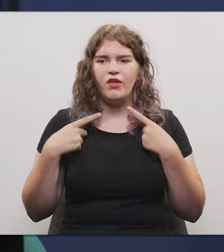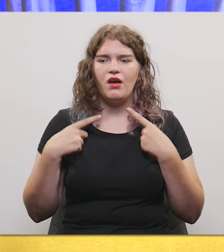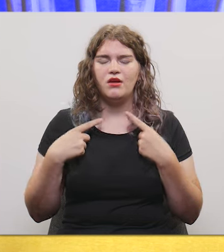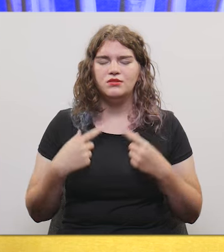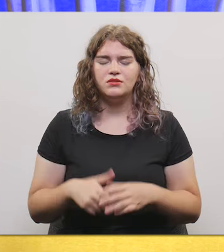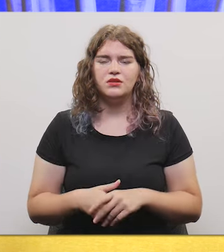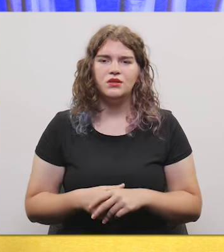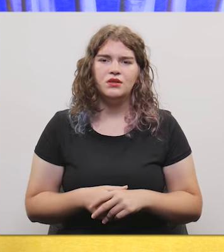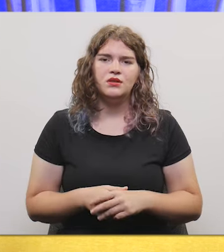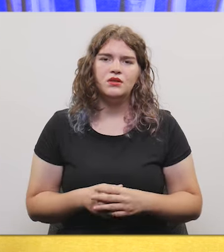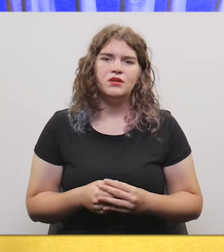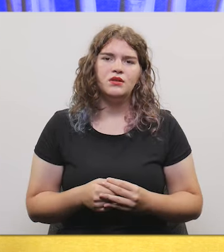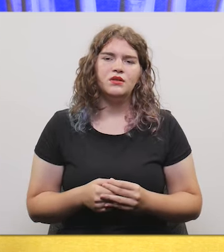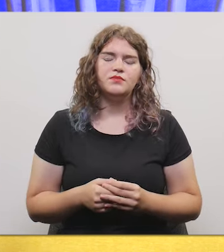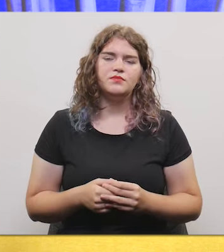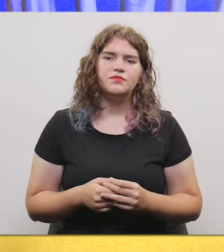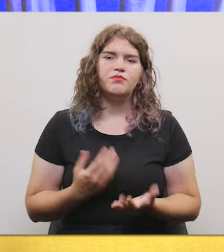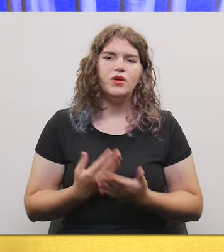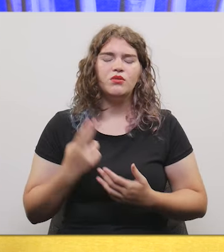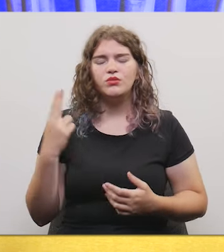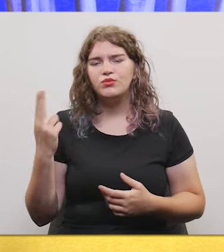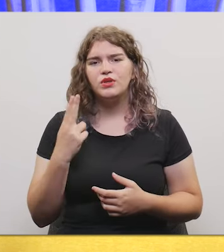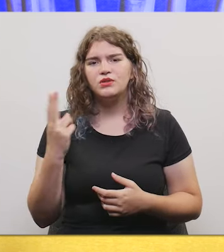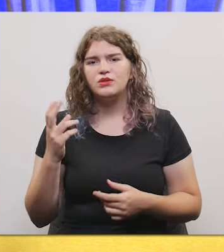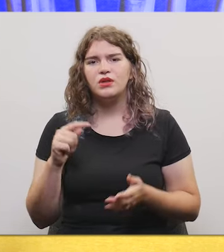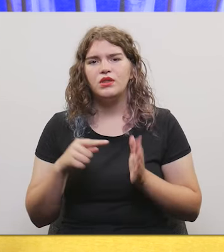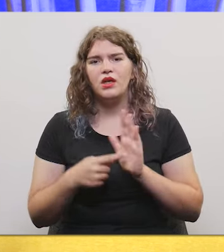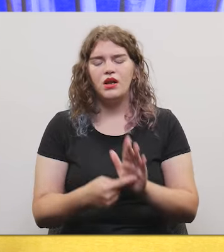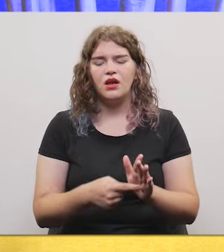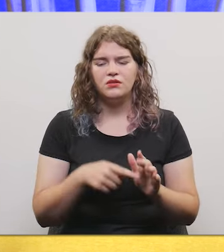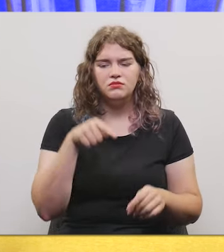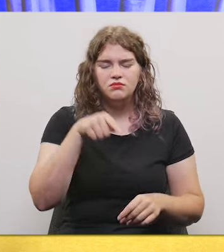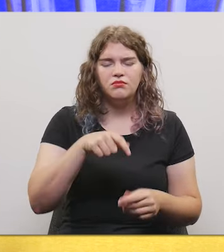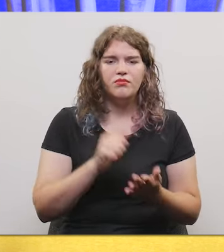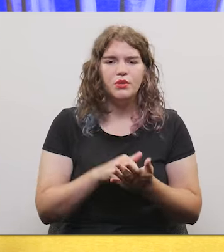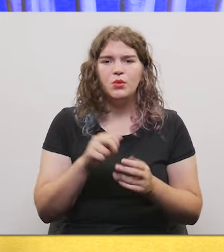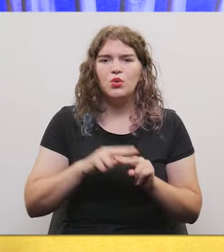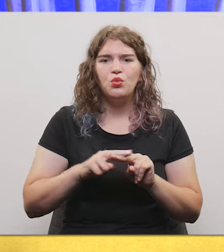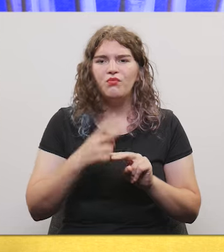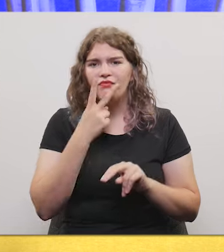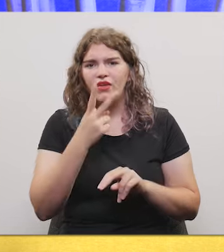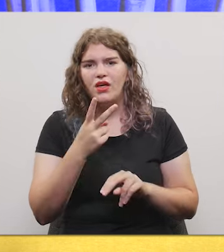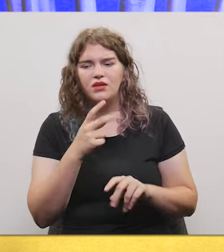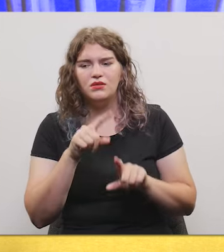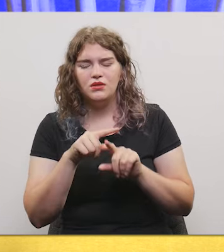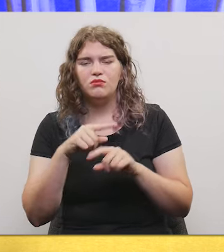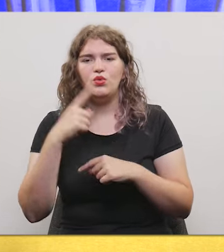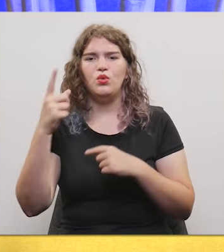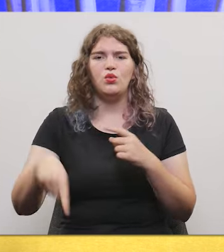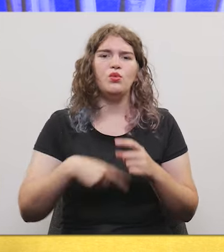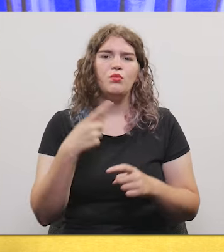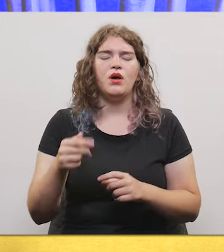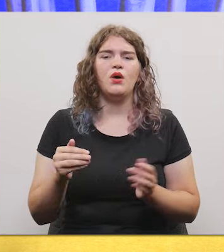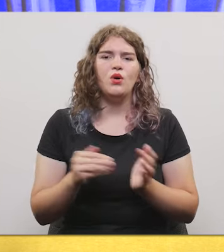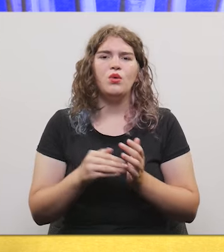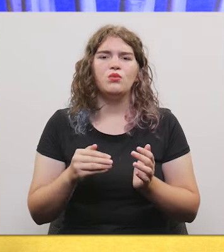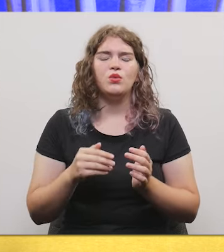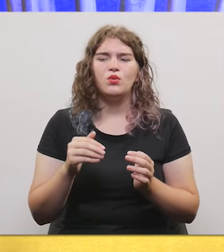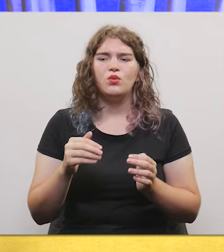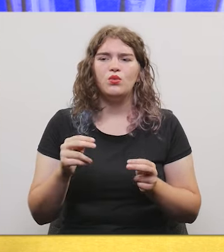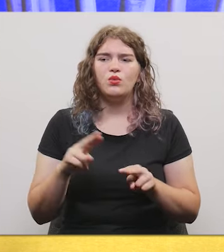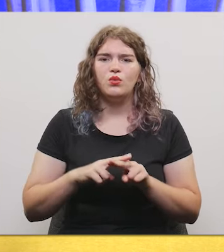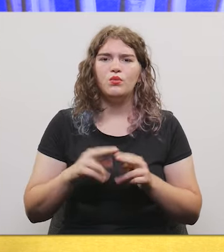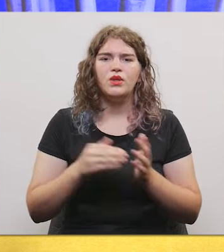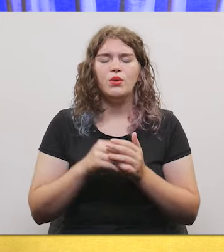funcționare. Așa-i. Mm-hmm. Pentru că Dumnezeu ne arată acolo cum vede El lumea,